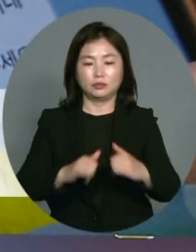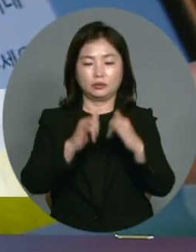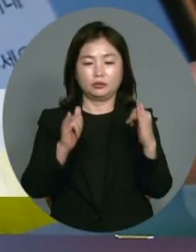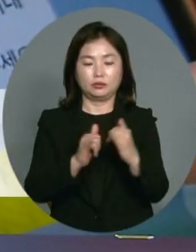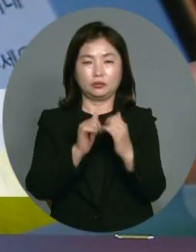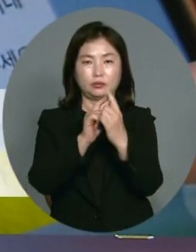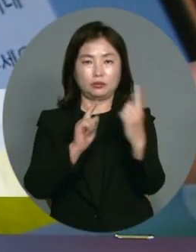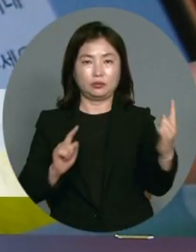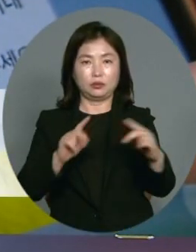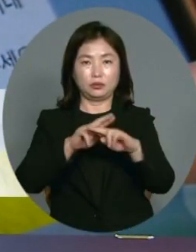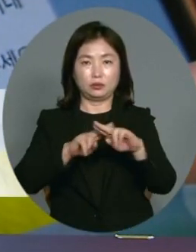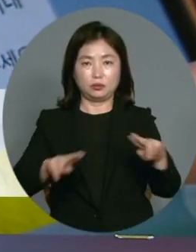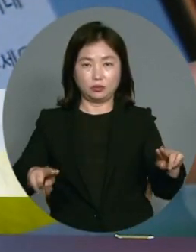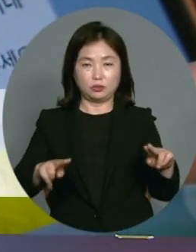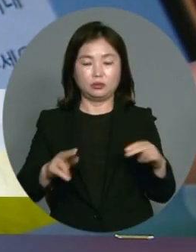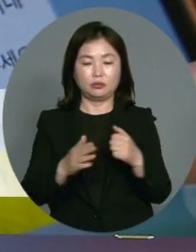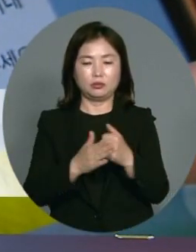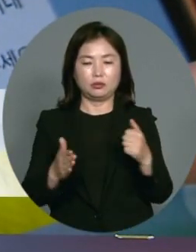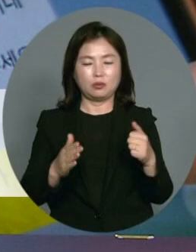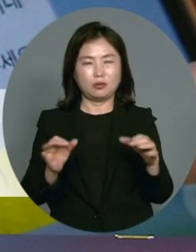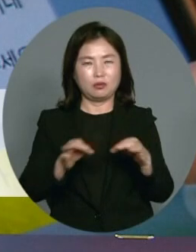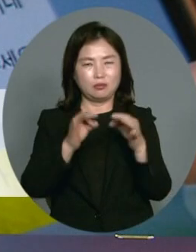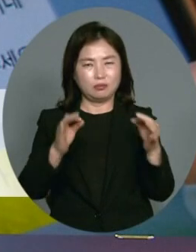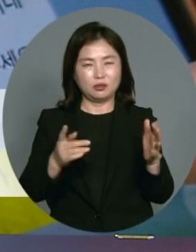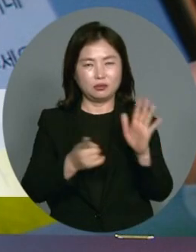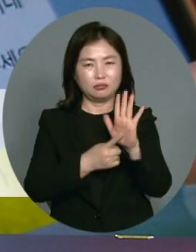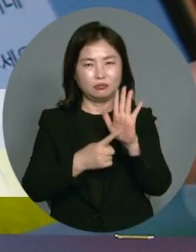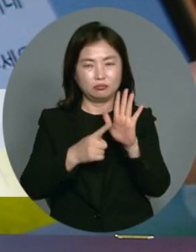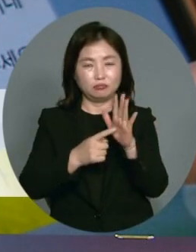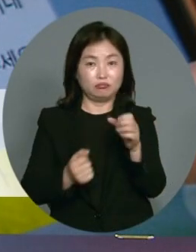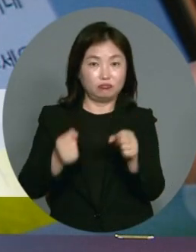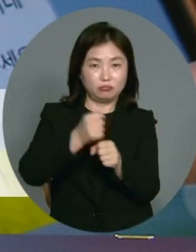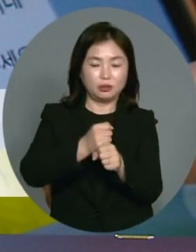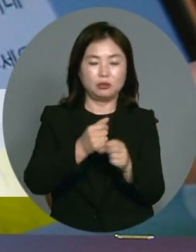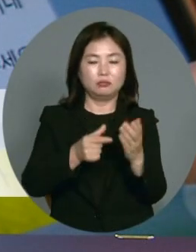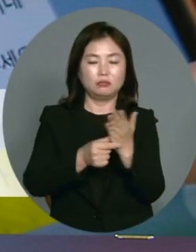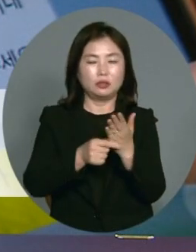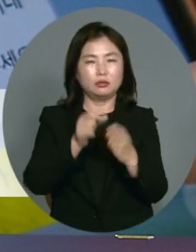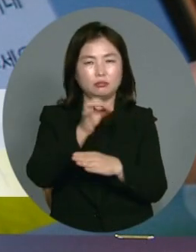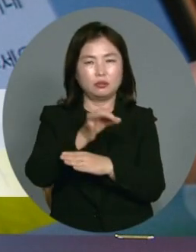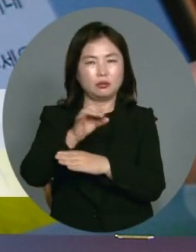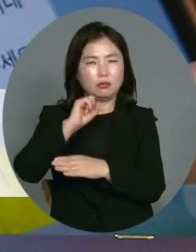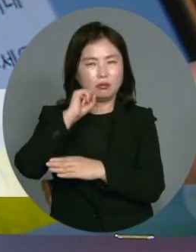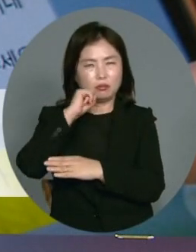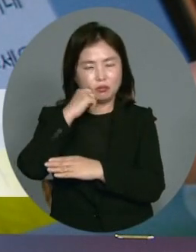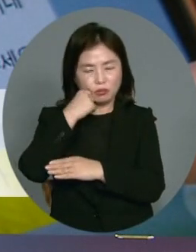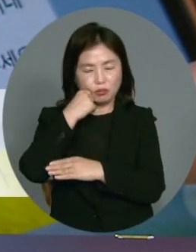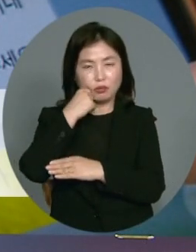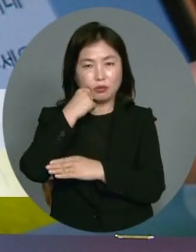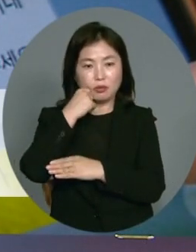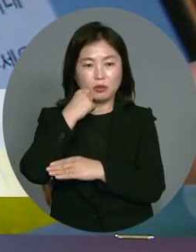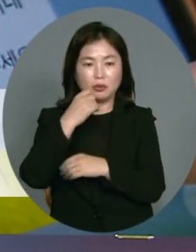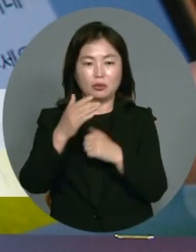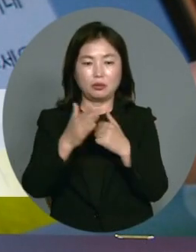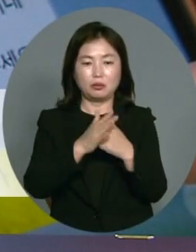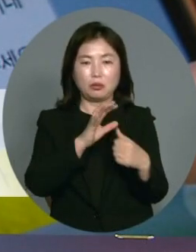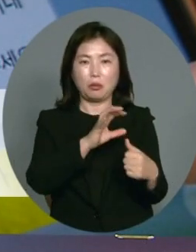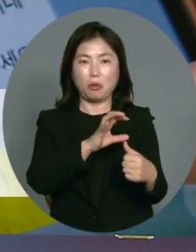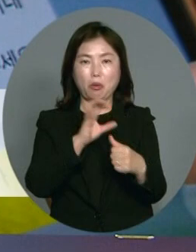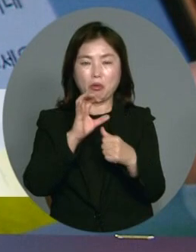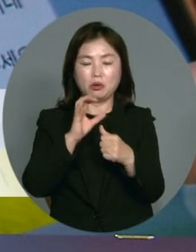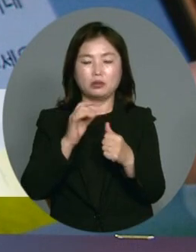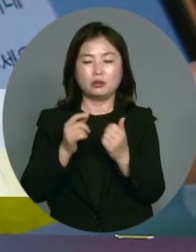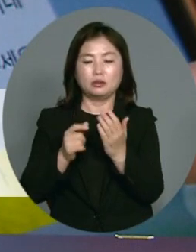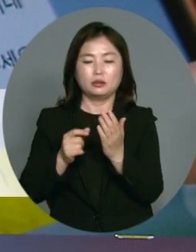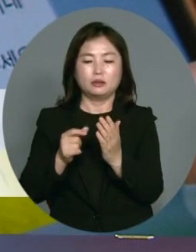사회적 거리두기가 해제되고 오랜만에 공연이 재개되면서 티켓 구하기가 힘든 경우가 있습니다. 그러다 보니 이를 노린